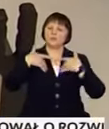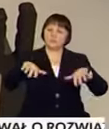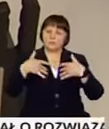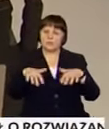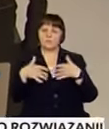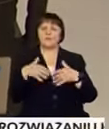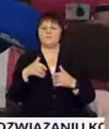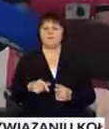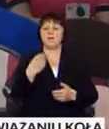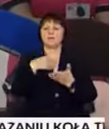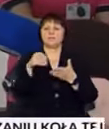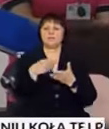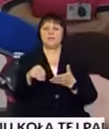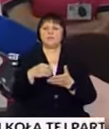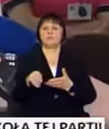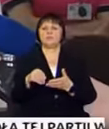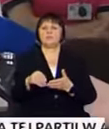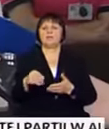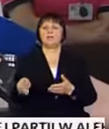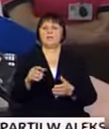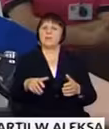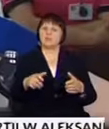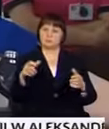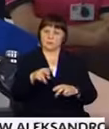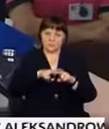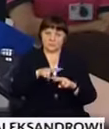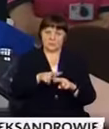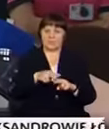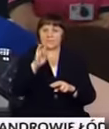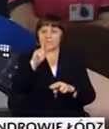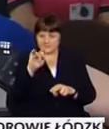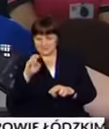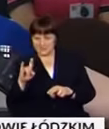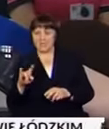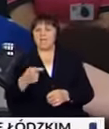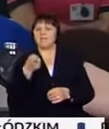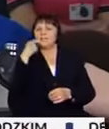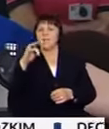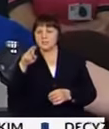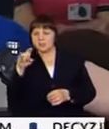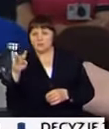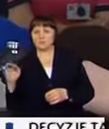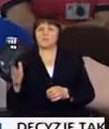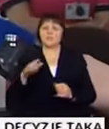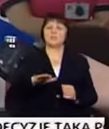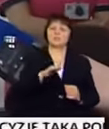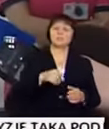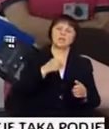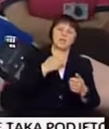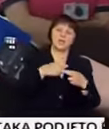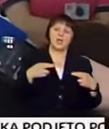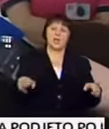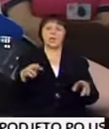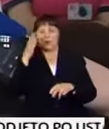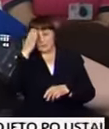nerwowego. Zakupiliśmy, proszę Państwa, zestaw takich testów diagnostycznych do oceny funkcji poznawczych,